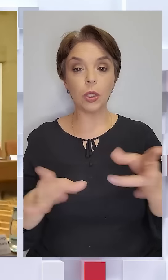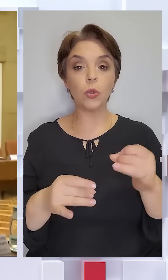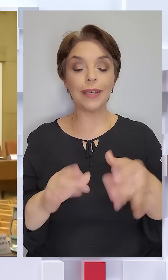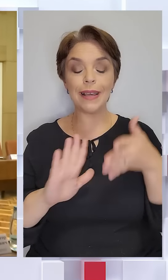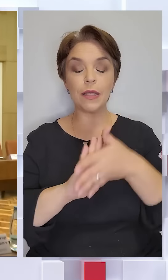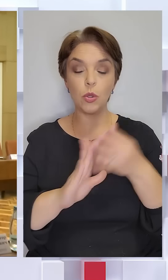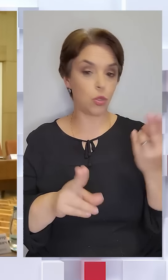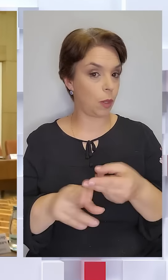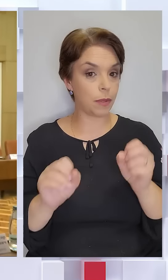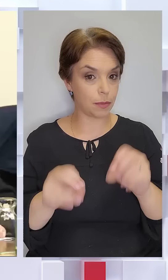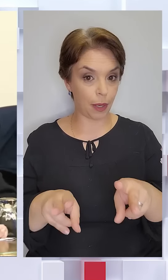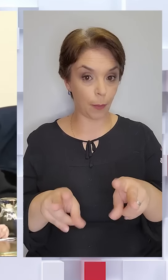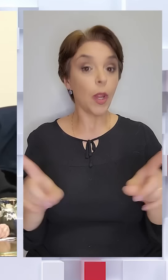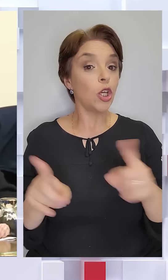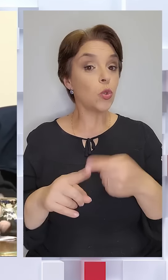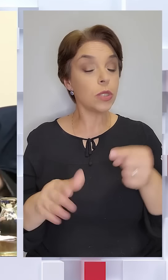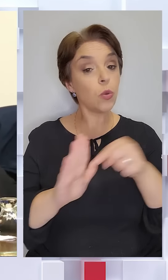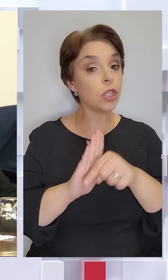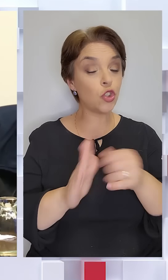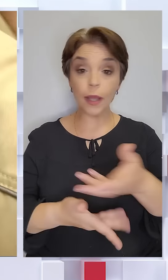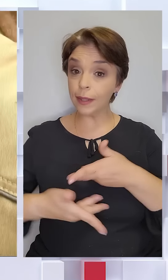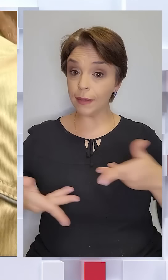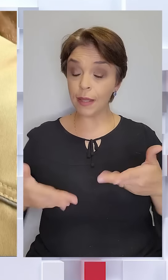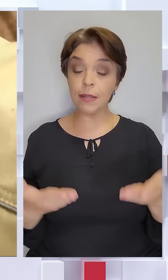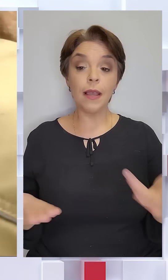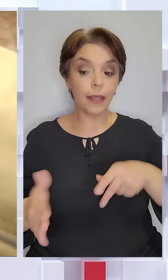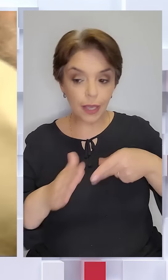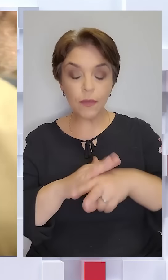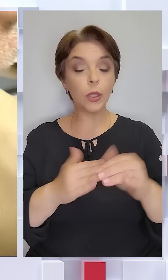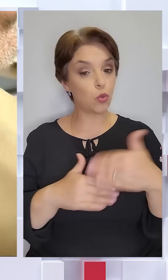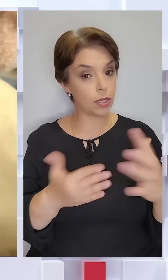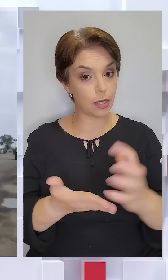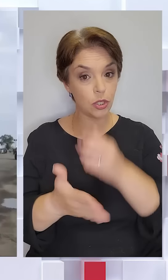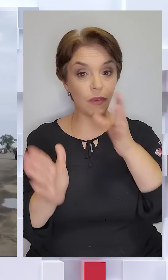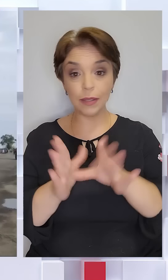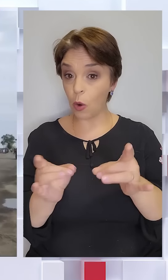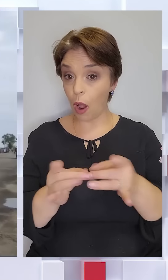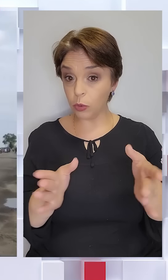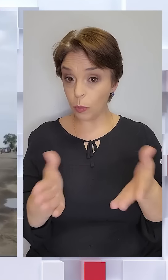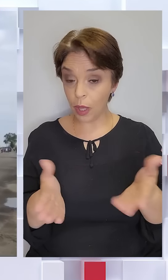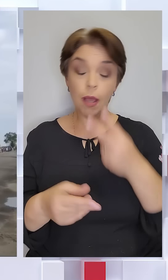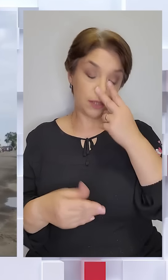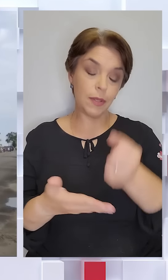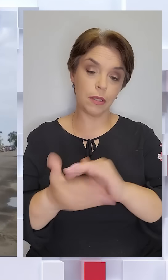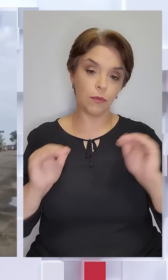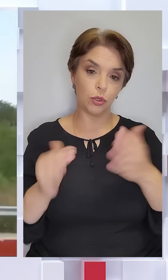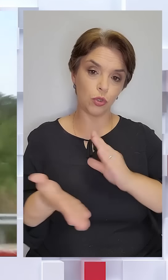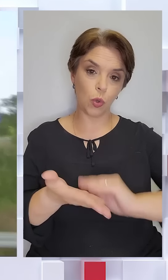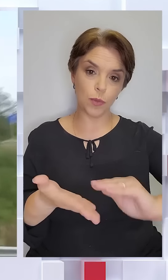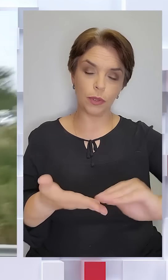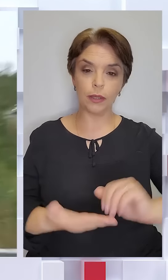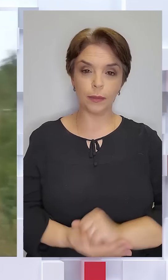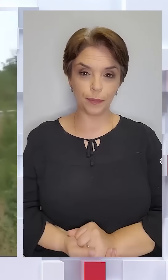та радіаційної безпеки. Що це означає для нас і який вихід вже знайшли в енергоатомі? Дивіться далі в сюжеті